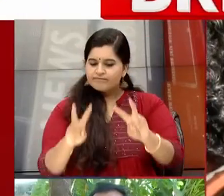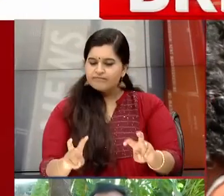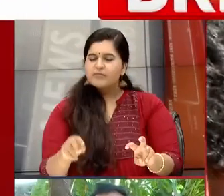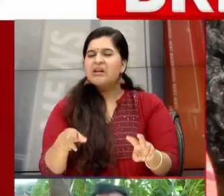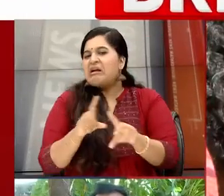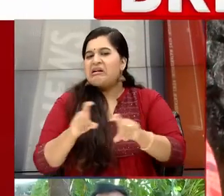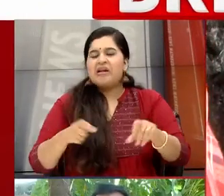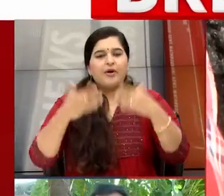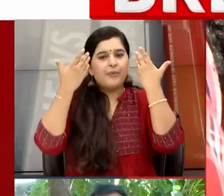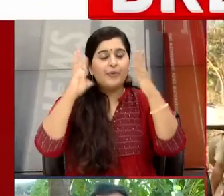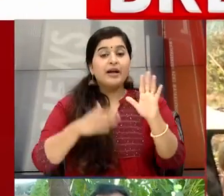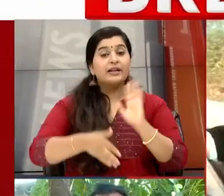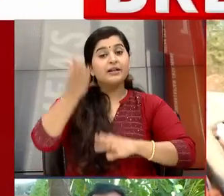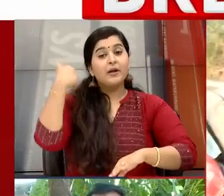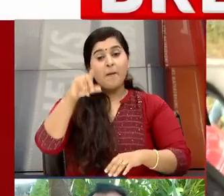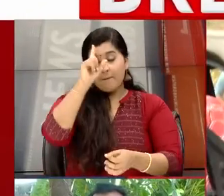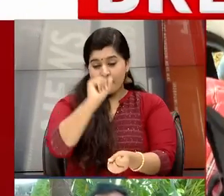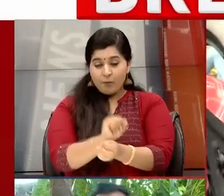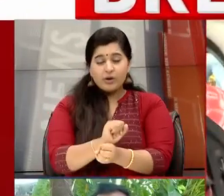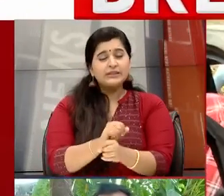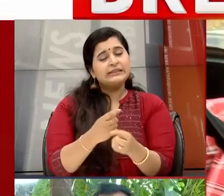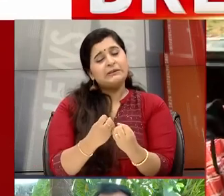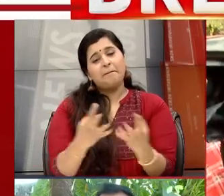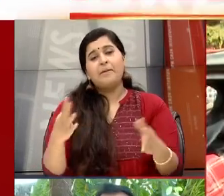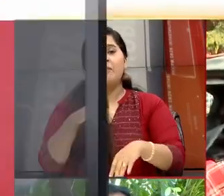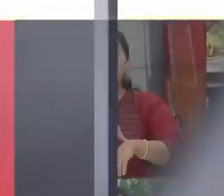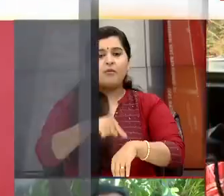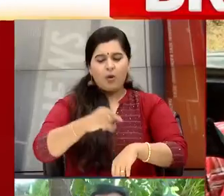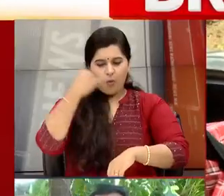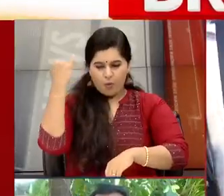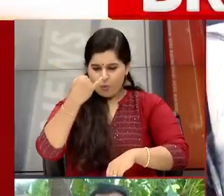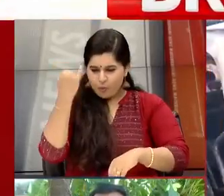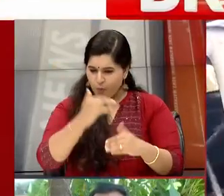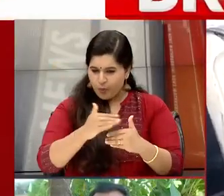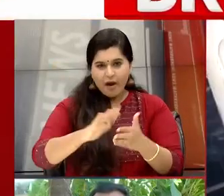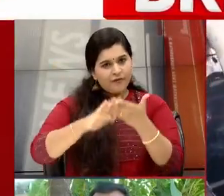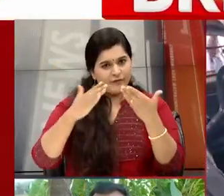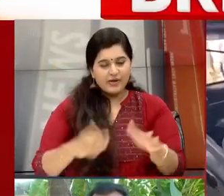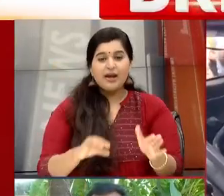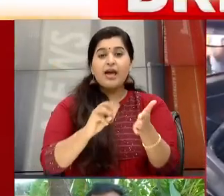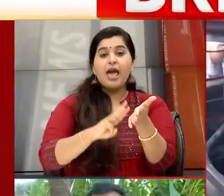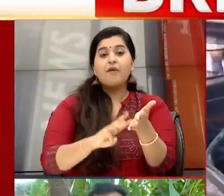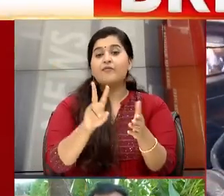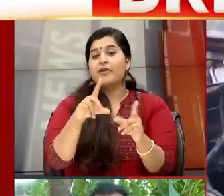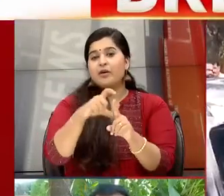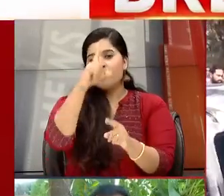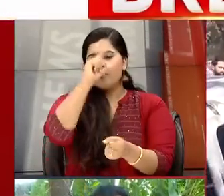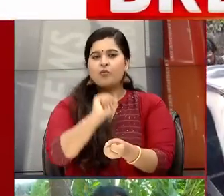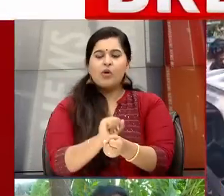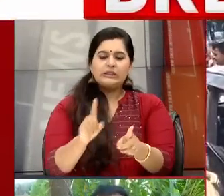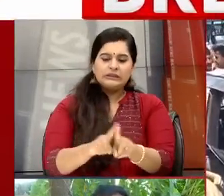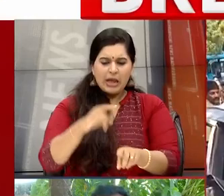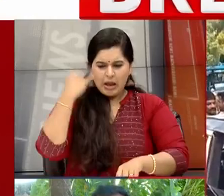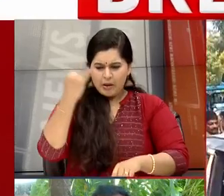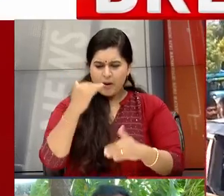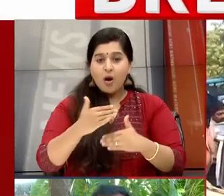നേരത്തെ സൂചിപ്പിച്ചതുപോലെ തന്നെ ആദ്യഘട്ടത്തിൽ പോലീസ് ഇത് സംബന്ധിച്ച അന്വേഷണം നടത്തിയിരുന്നു. മോട്ടോർ വാഹന വകുപ്പും അത് സംബന്ധിച്ച് അന്വേഷണം നടത്തിയിരുന്നു. കുടുംബം പറയുന്നു പറയുന്നത് ഈ